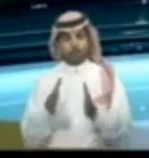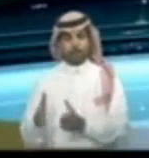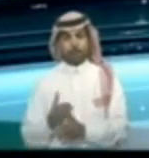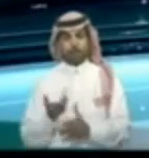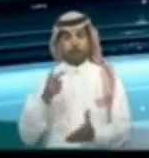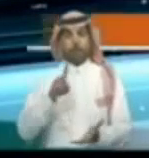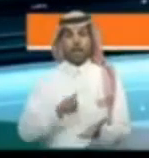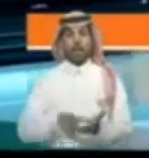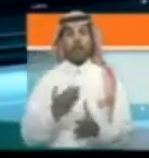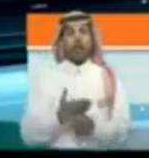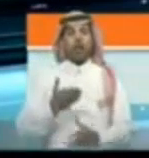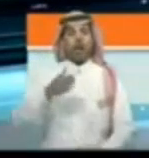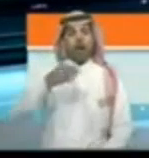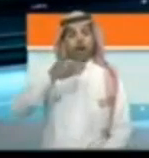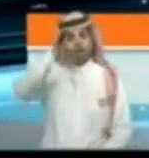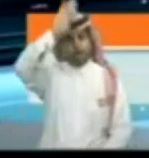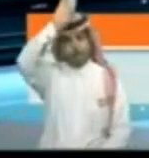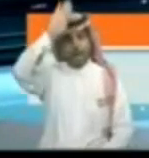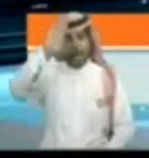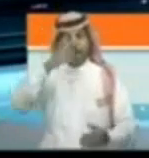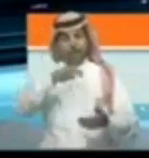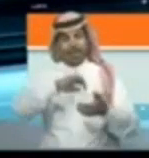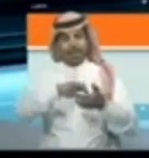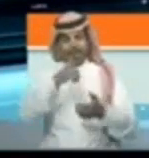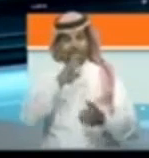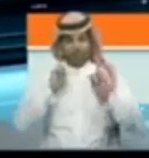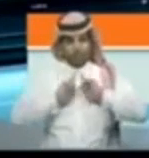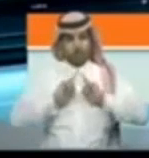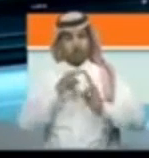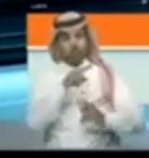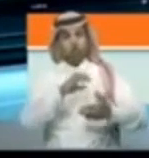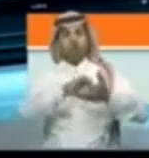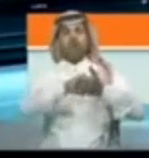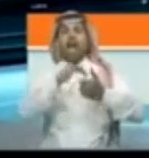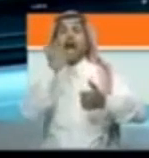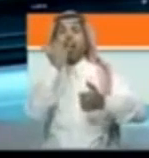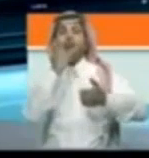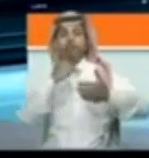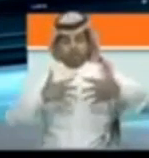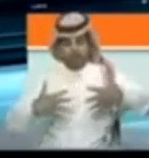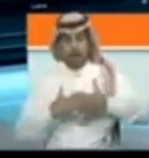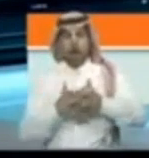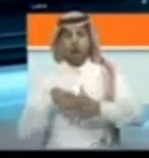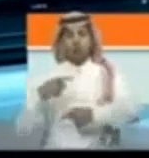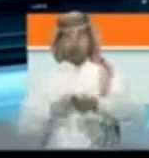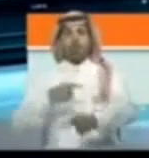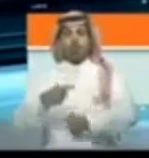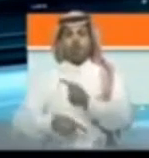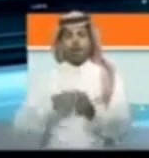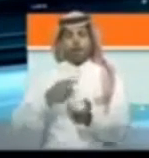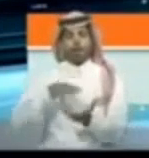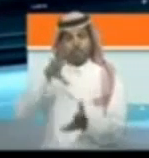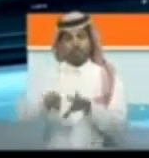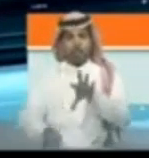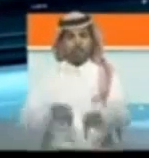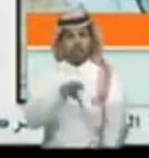كما أكد المالكي أن جهود مستمرة من دول التحالف لدعم الشرعية لتحرير مناطق